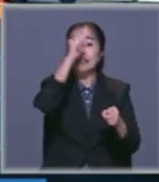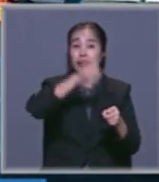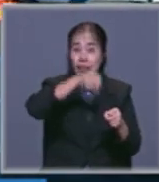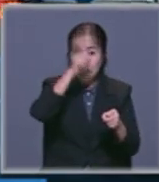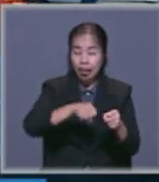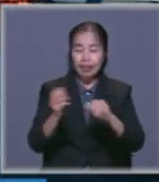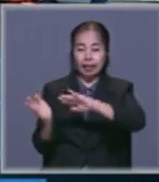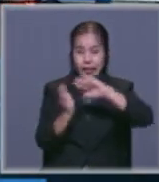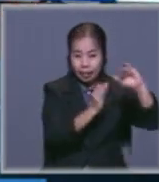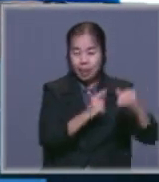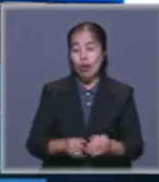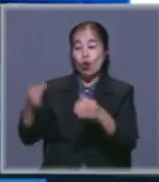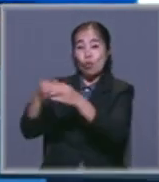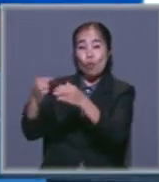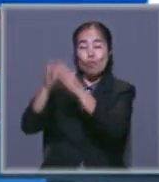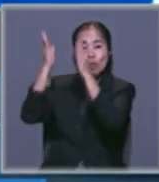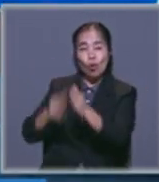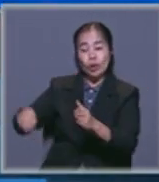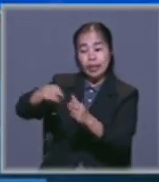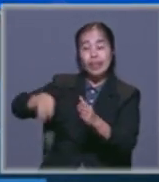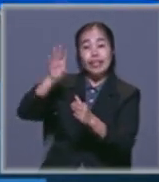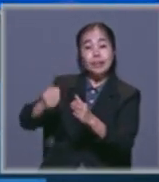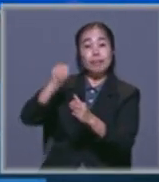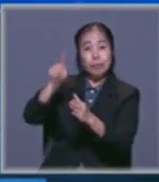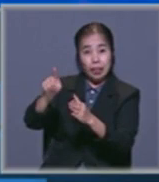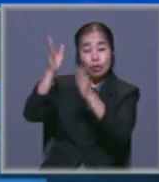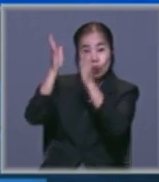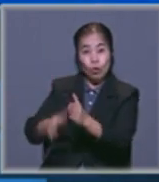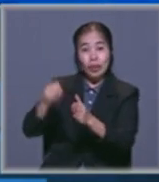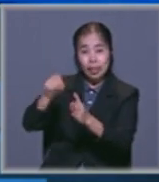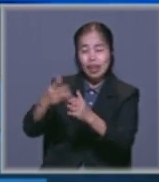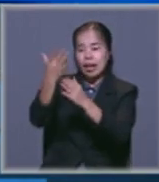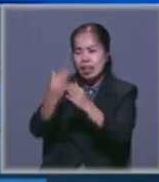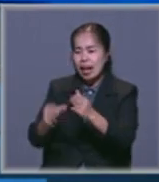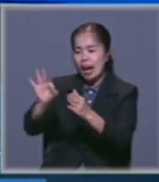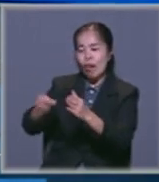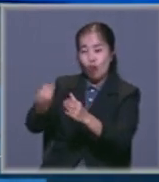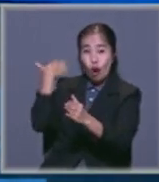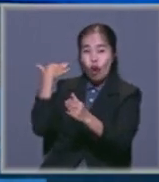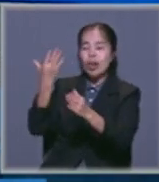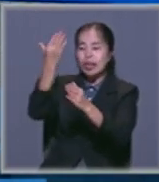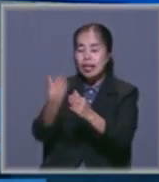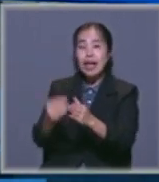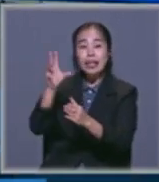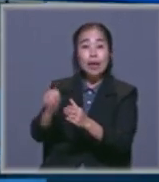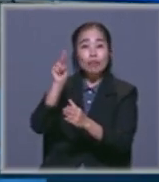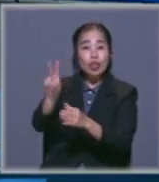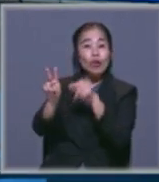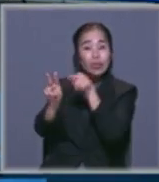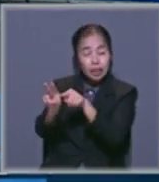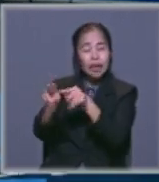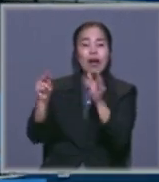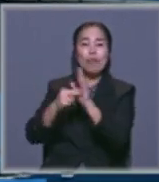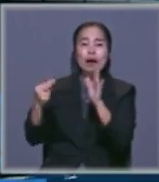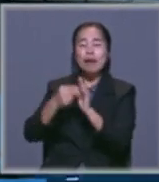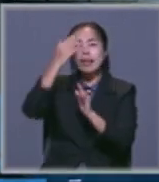ที่กลุ่ม41ส.ส.นะครับซึ่งต่อมาหลุดไป9เหลือแค่32ที่โดนสืบสวนสอบ